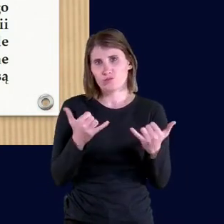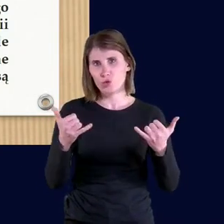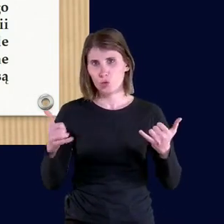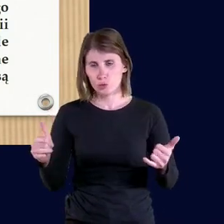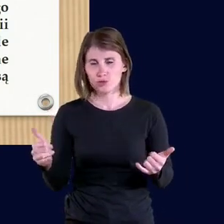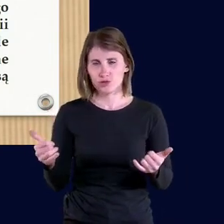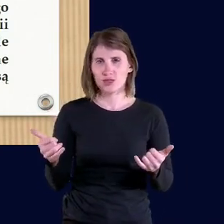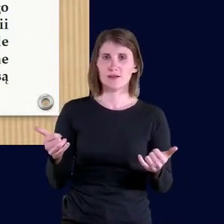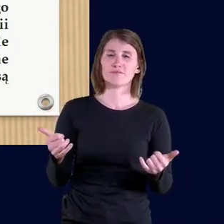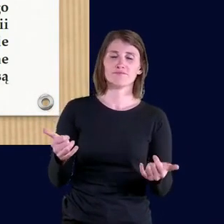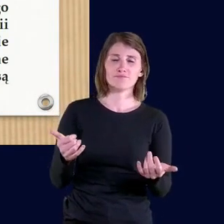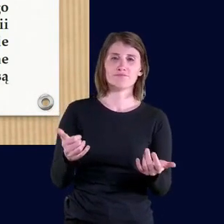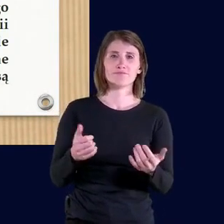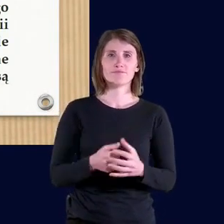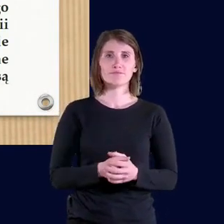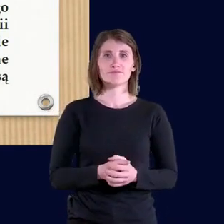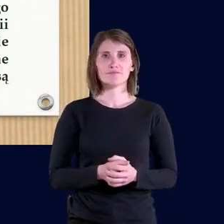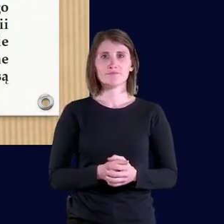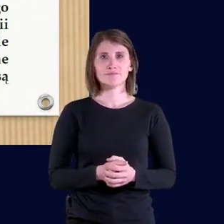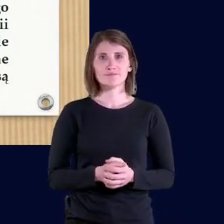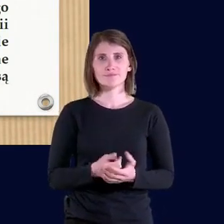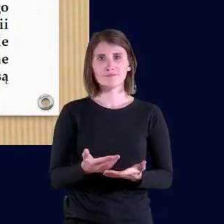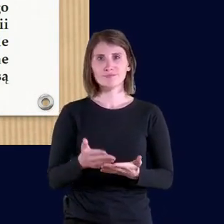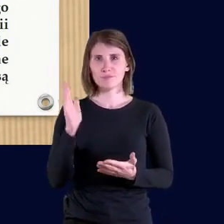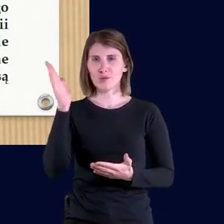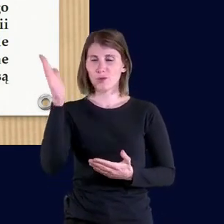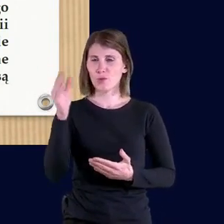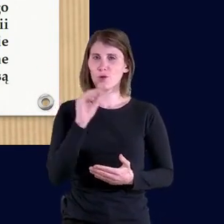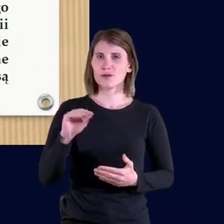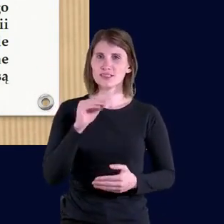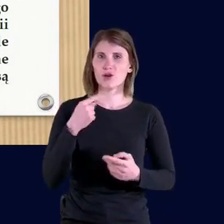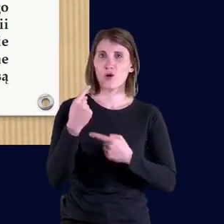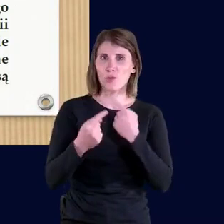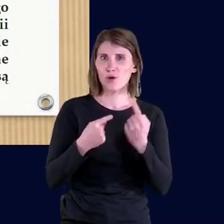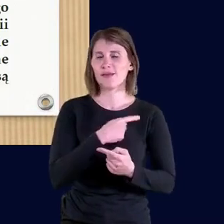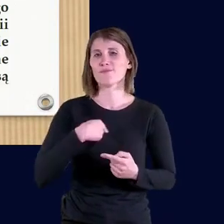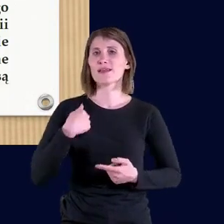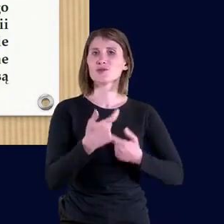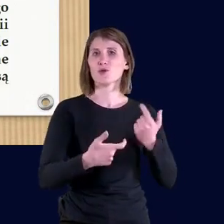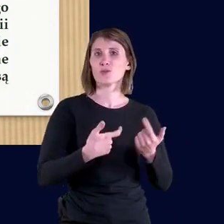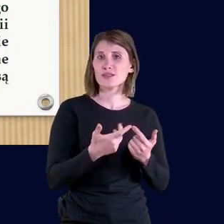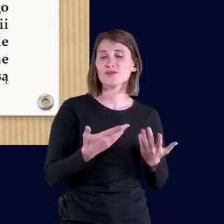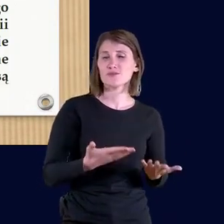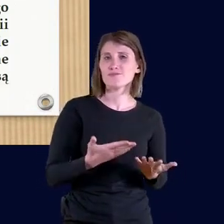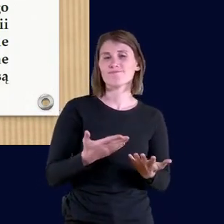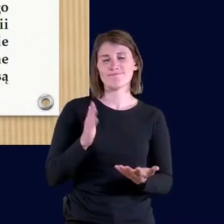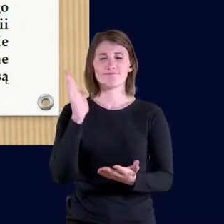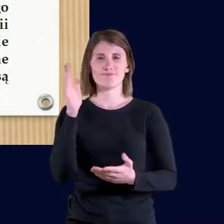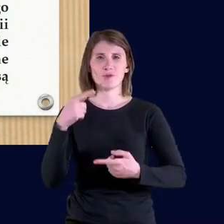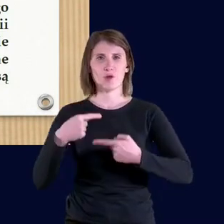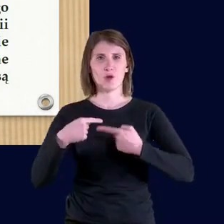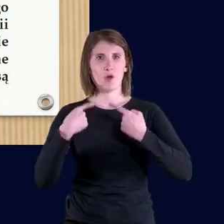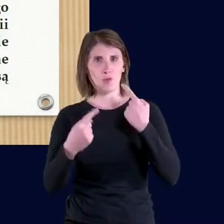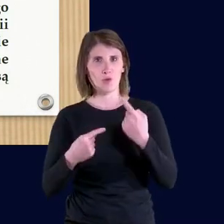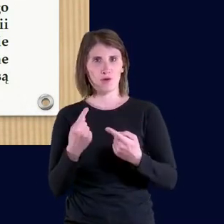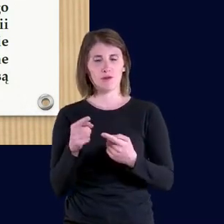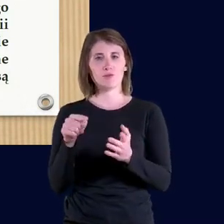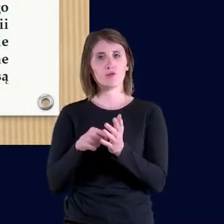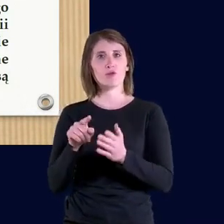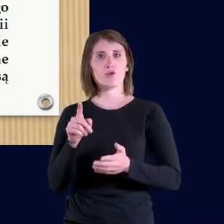A tak jak później powiem jak to zrobiliśmy z własnego doświadczenia w pierwszym